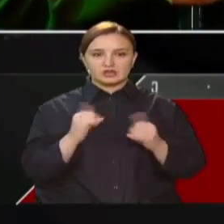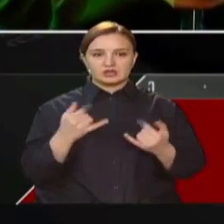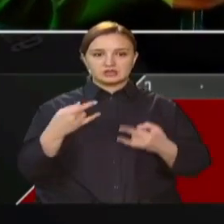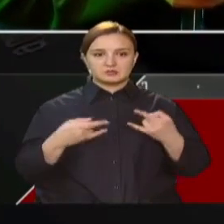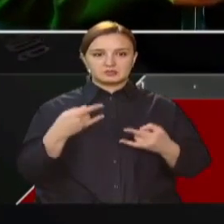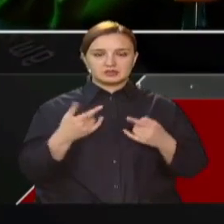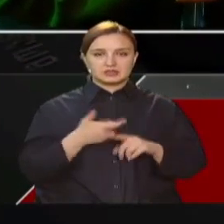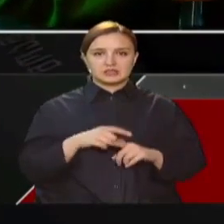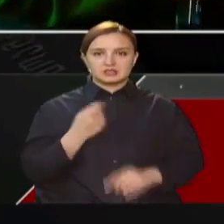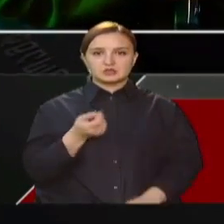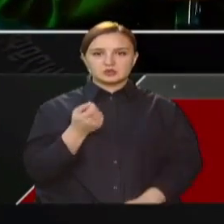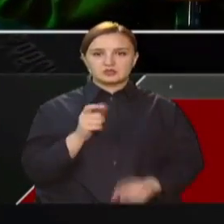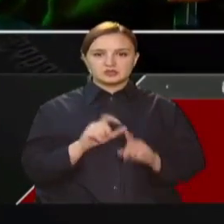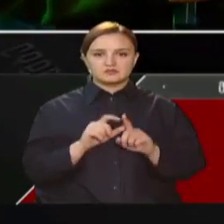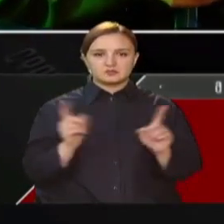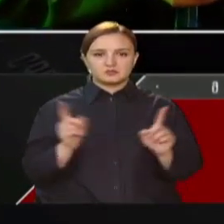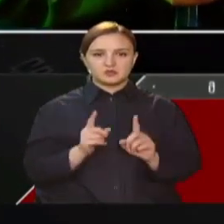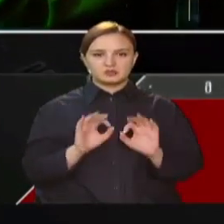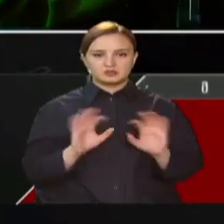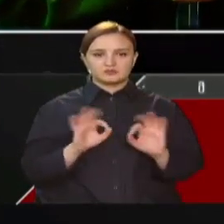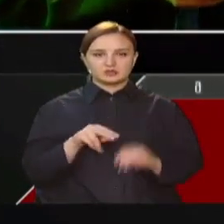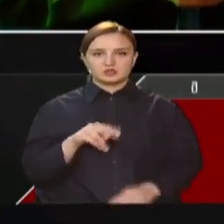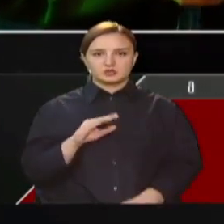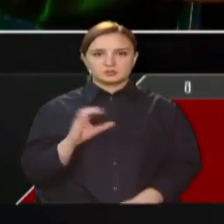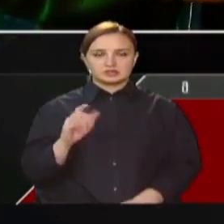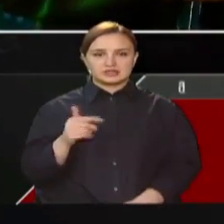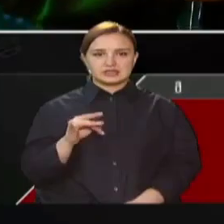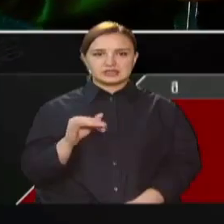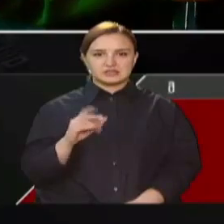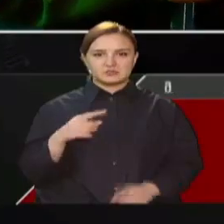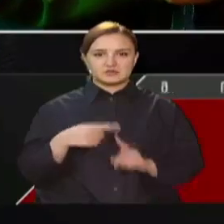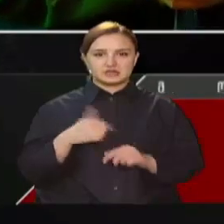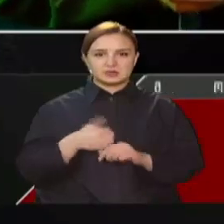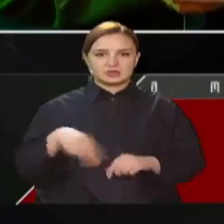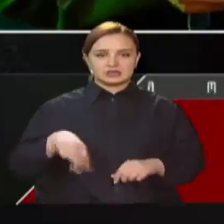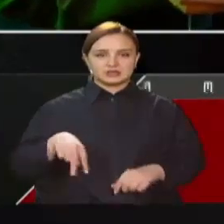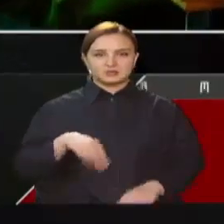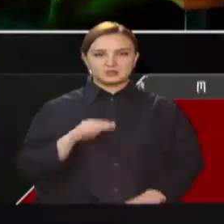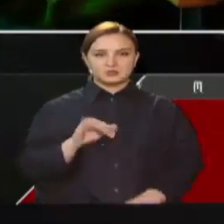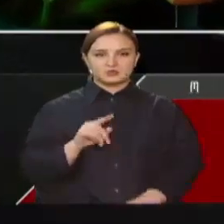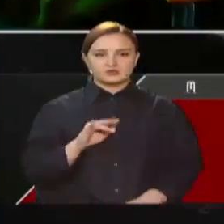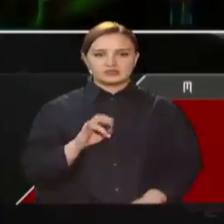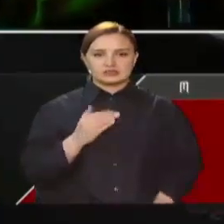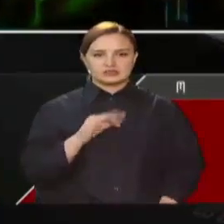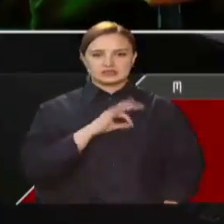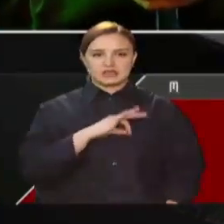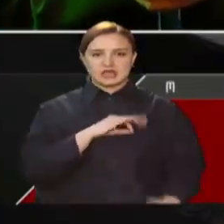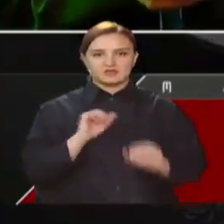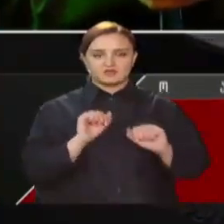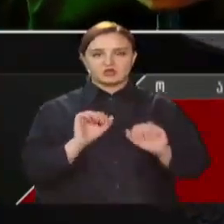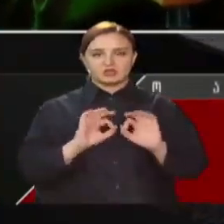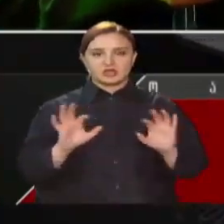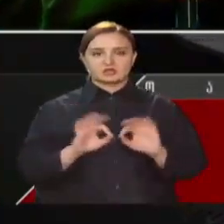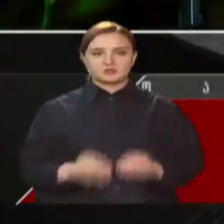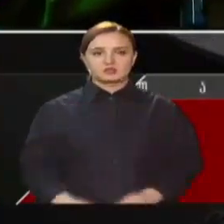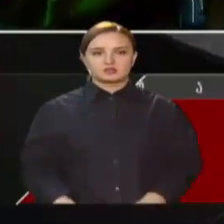მედიასთან ძალიან მცირე კომენტარი გააკეთა, ეს არის შპს Green Service Plus-ის გენერალური დირექტორის ლაშა ფურცხანიძის ადვოკატი, რომელმაც განმარტა,